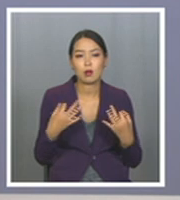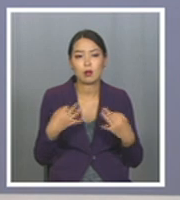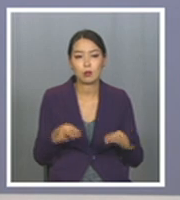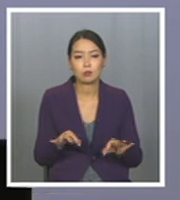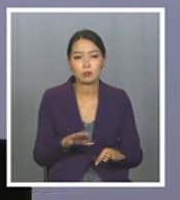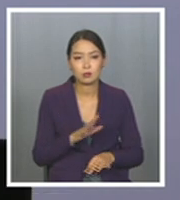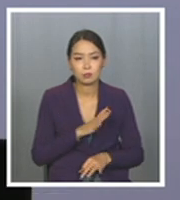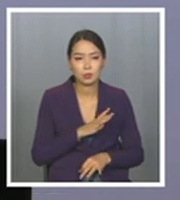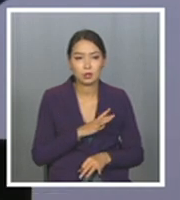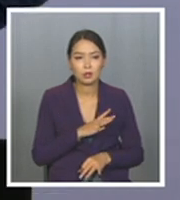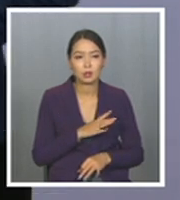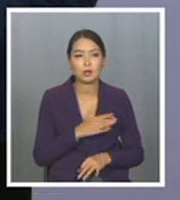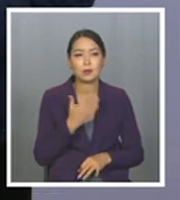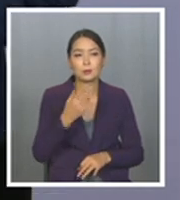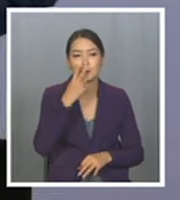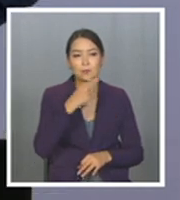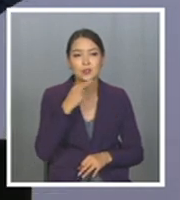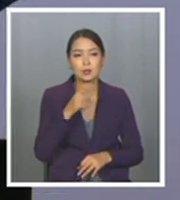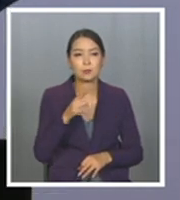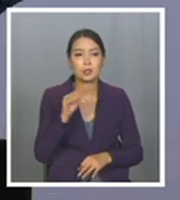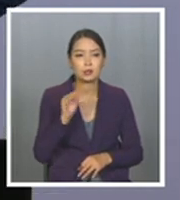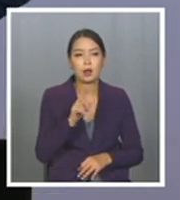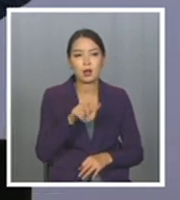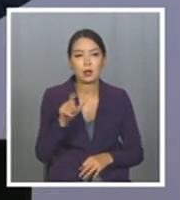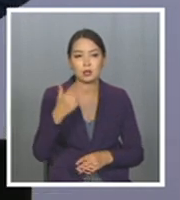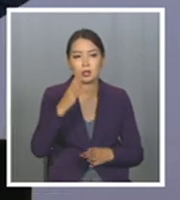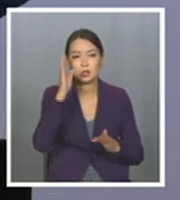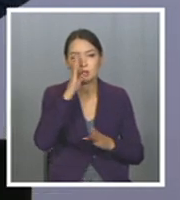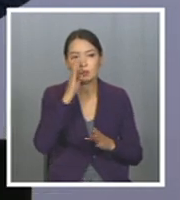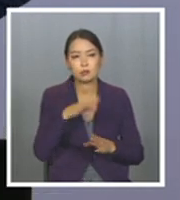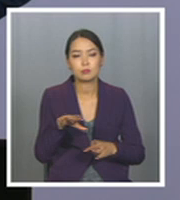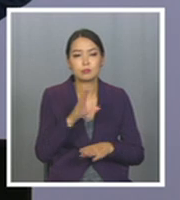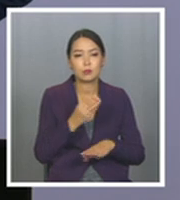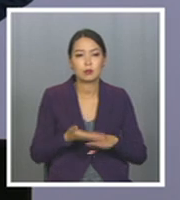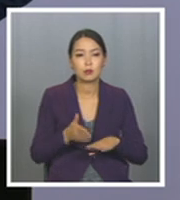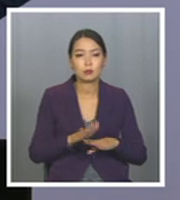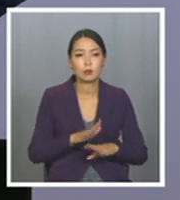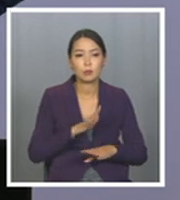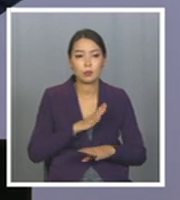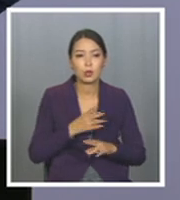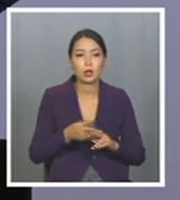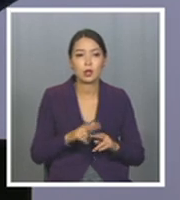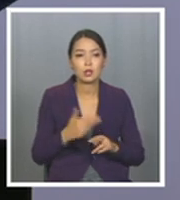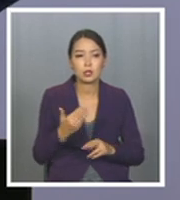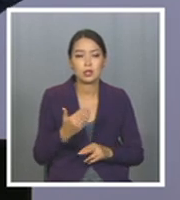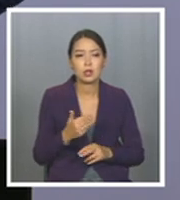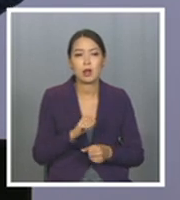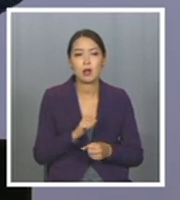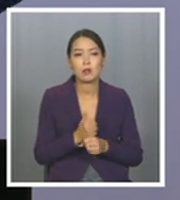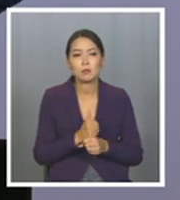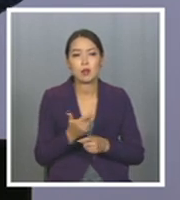Балалар, байқасаңыздар, мыңдаған адамның тағдыры тәлкекке түсті. Сол кезеңде әміршіл рухта